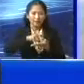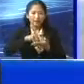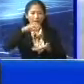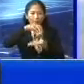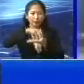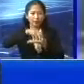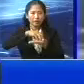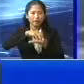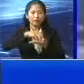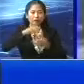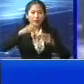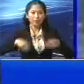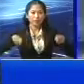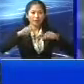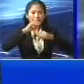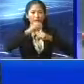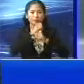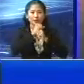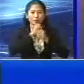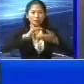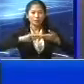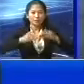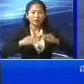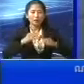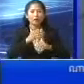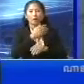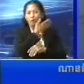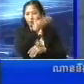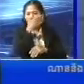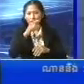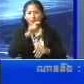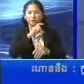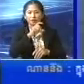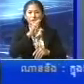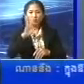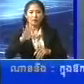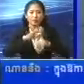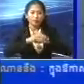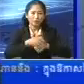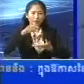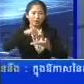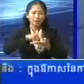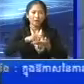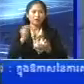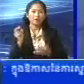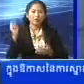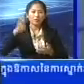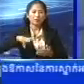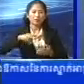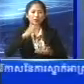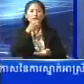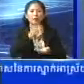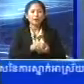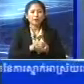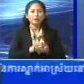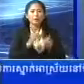ពេញខេត្តកំពង់ឆ្នាំងពោធិ៍សាត់បាត់ដំបងបន្ទាយមានជ័យសៀមរាបកំពង់ធំកណ្ដាលកំពង់ស្ពឺតាកែវព្រៃវែងនិង